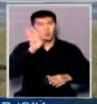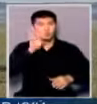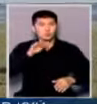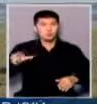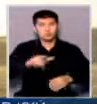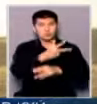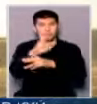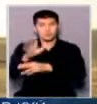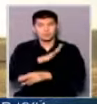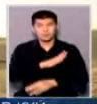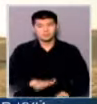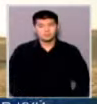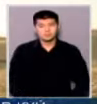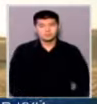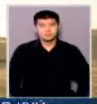жағасында жазды.